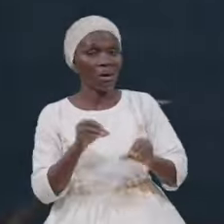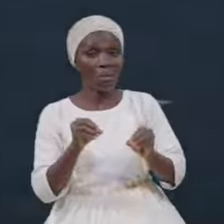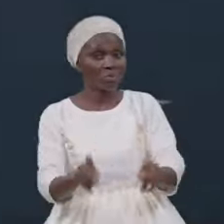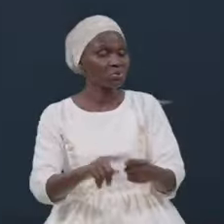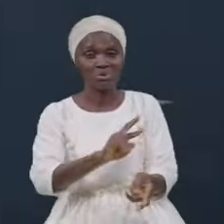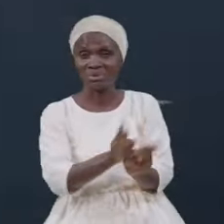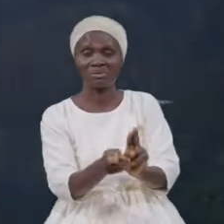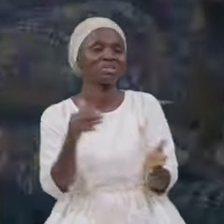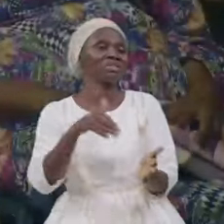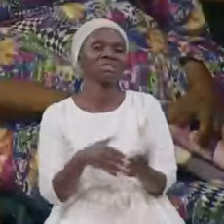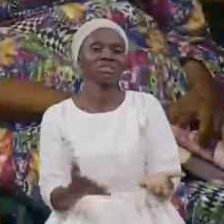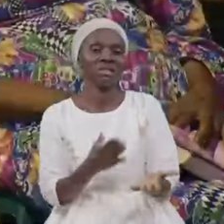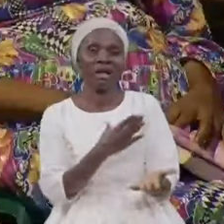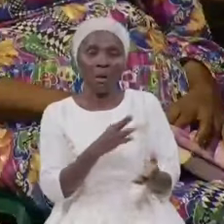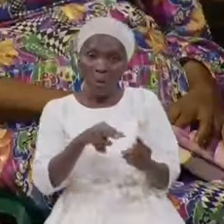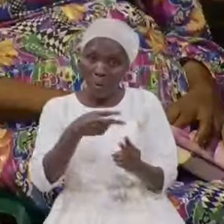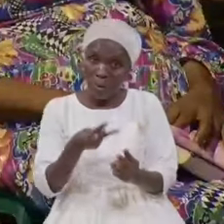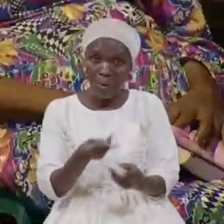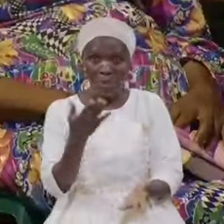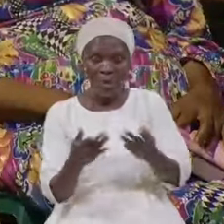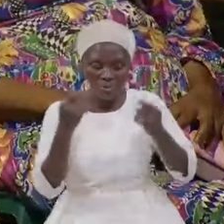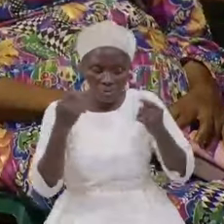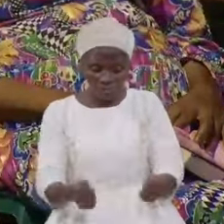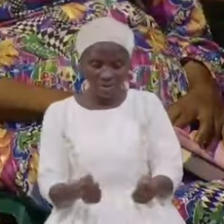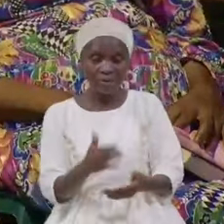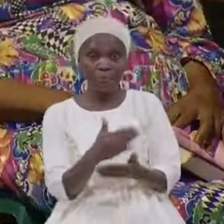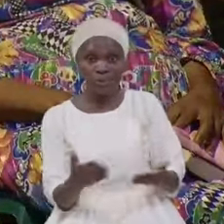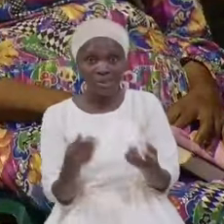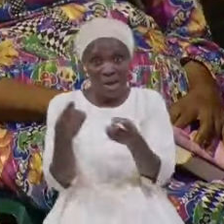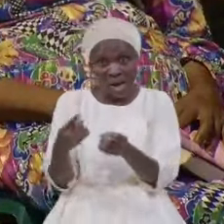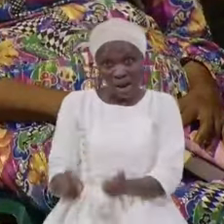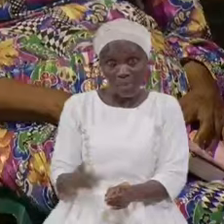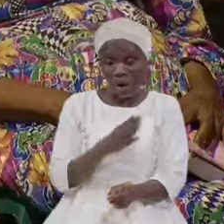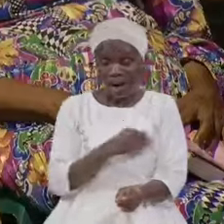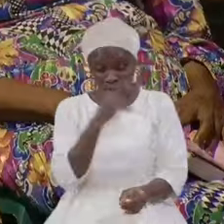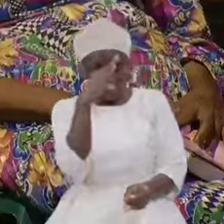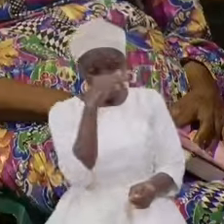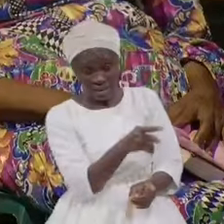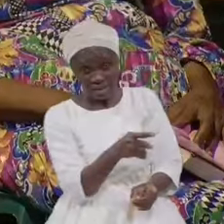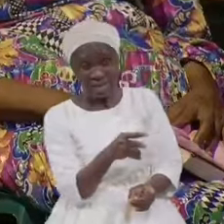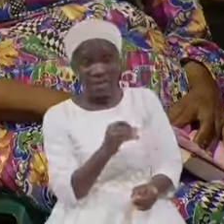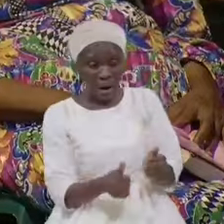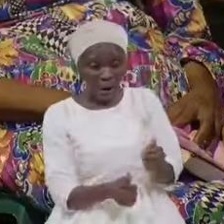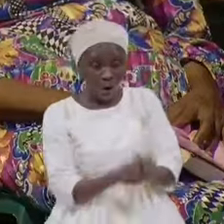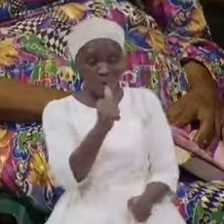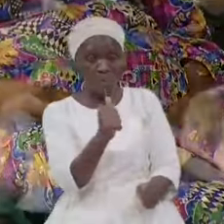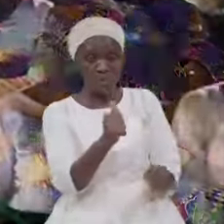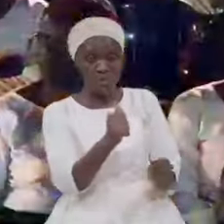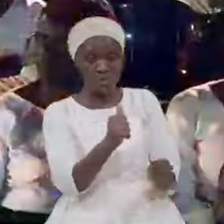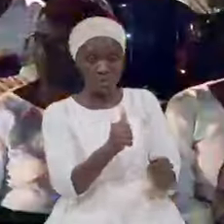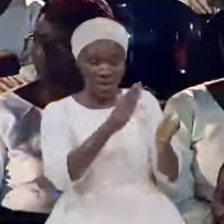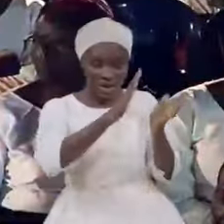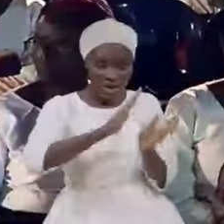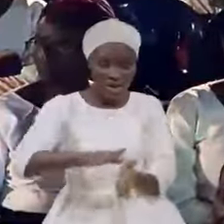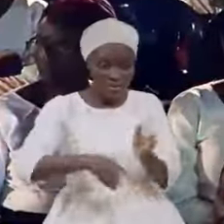chose arrive. Et il est sur le point de quitter le monde. Et la confusion dans le cœur, la condamnation dans la